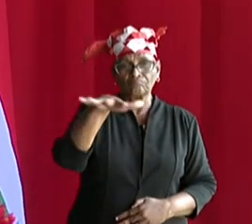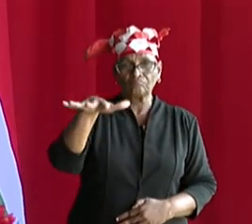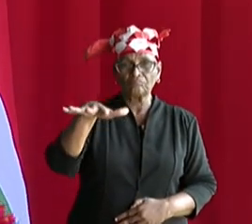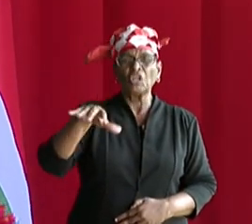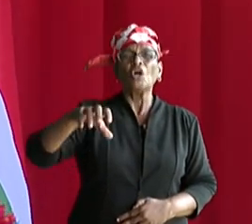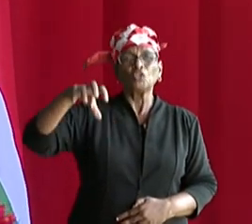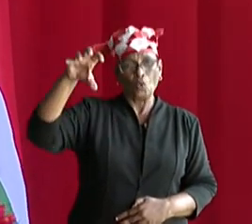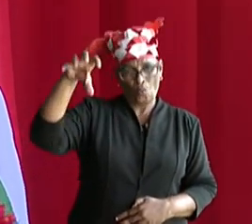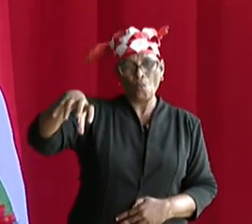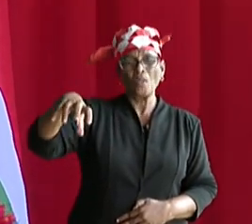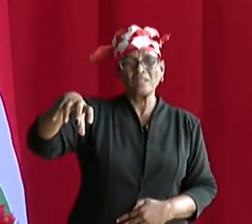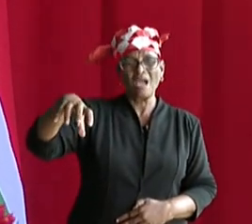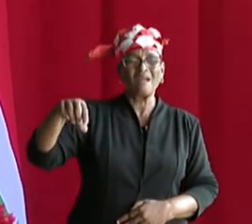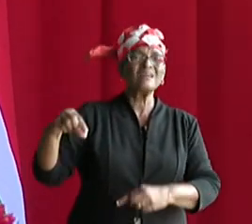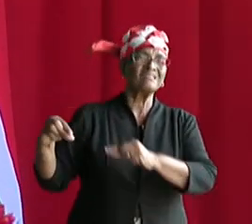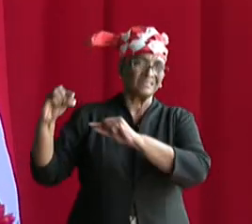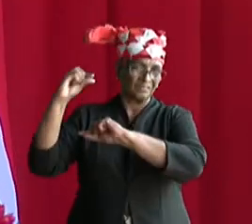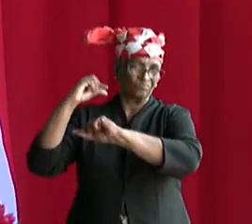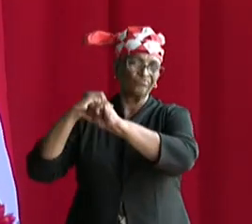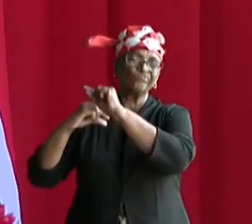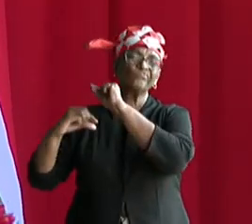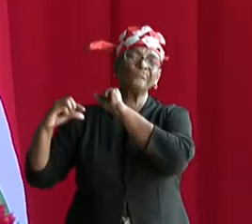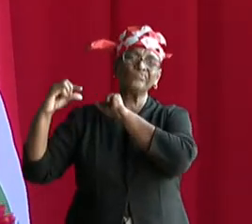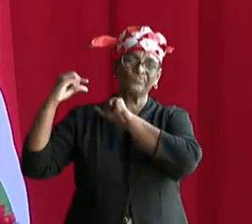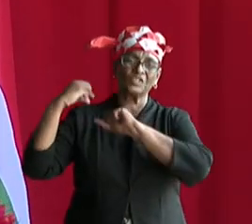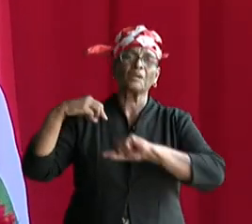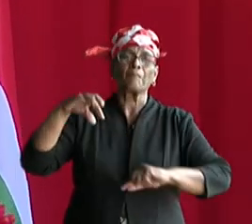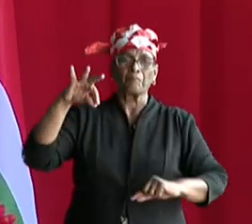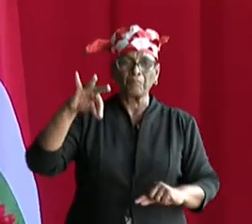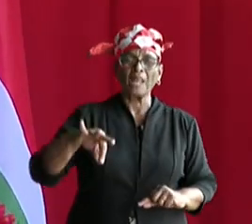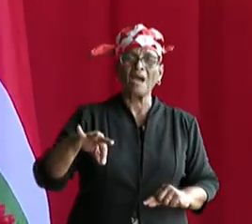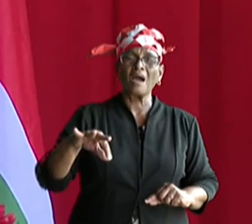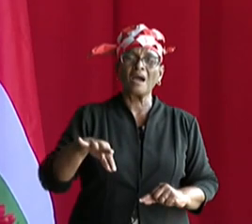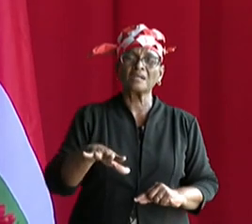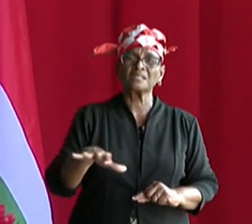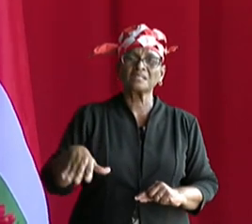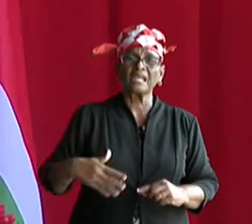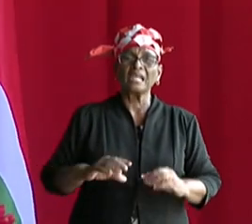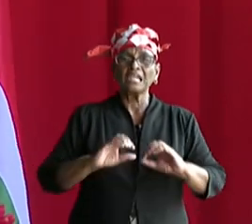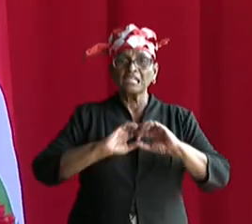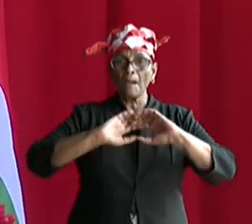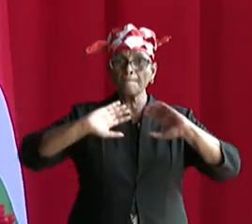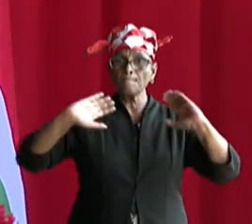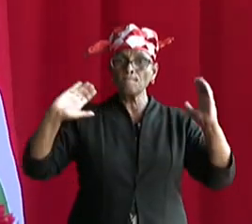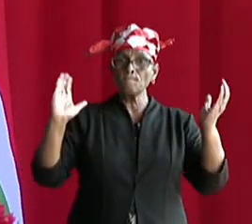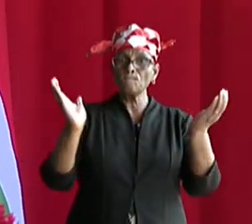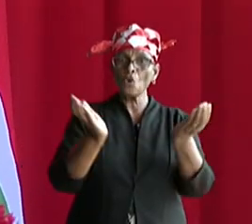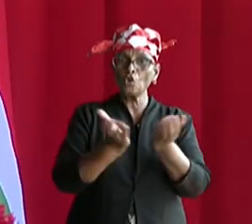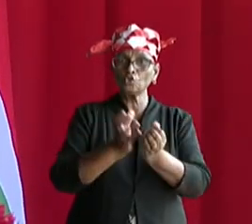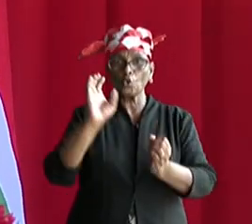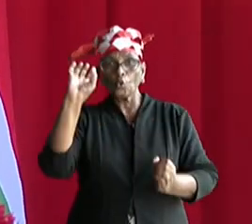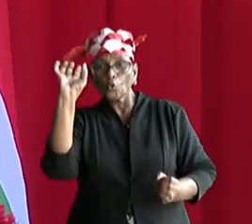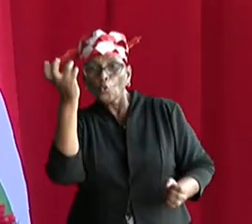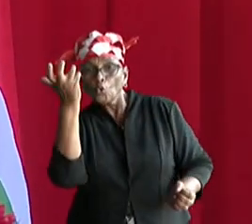koloniale geschiedenis heeft ons geplaatst in een gevarieerde multi-etnische